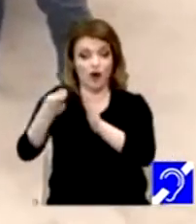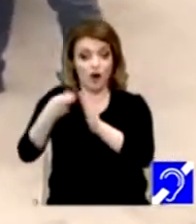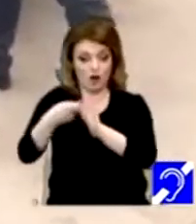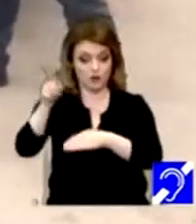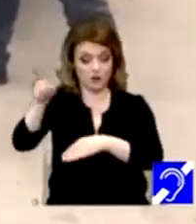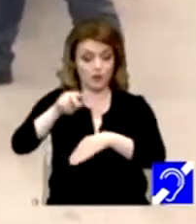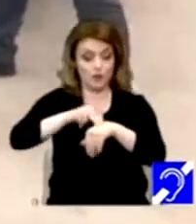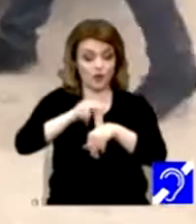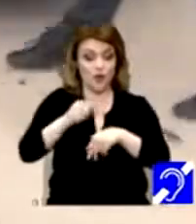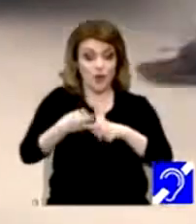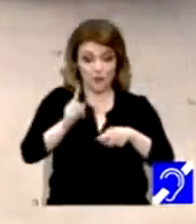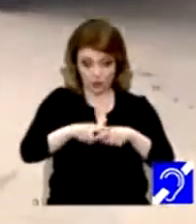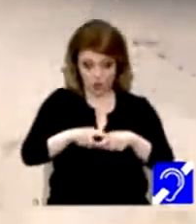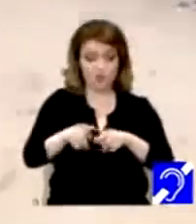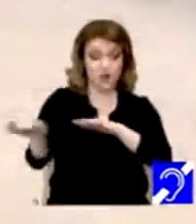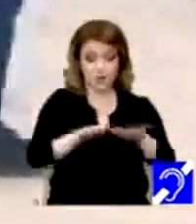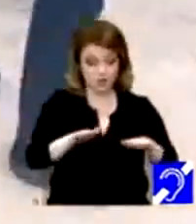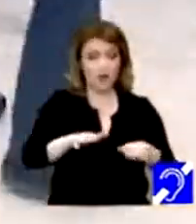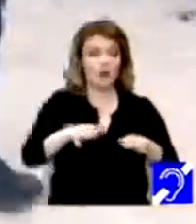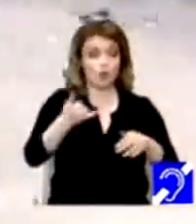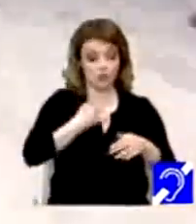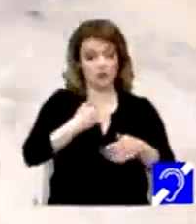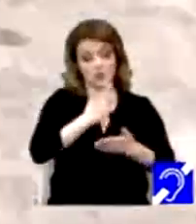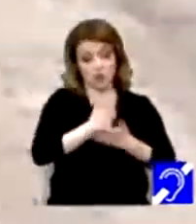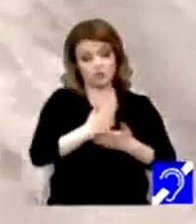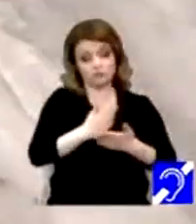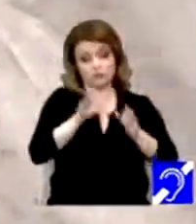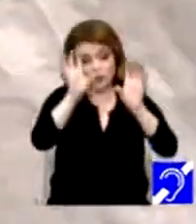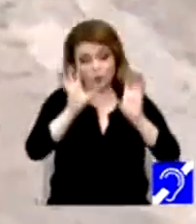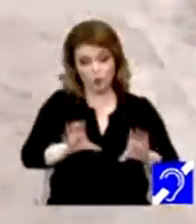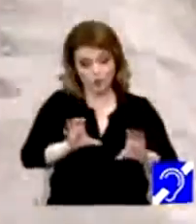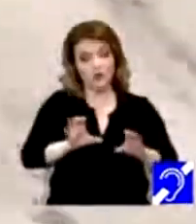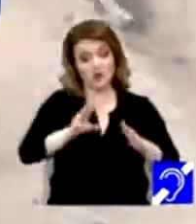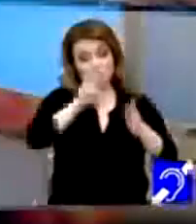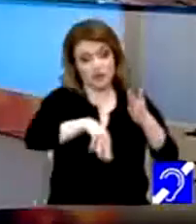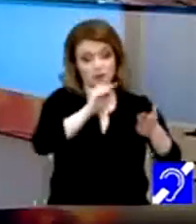Pentru aceste acțiuni, legislația prevede amendă sau închisoare de până la 5 ani.